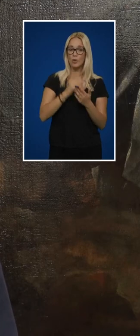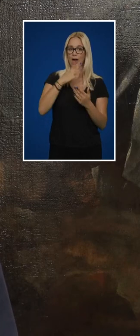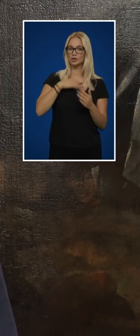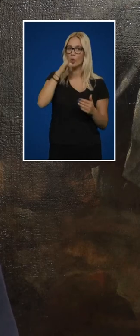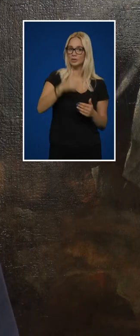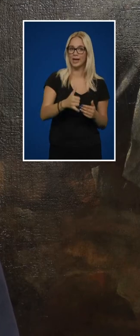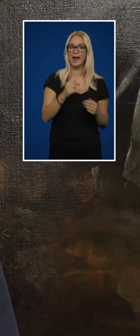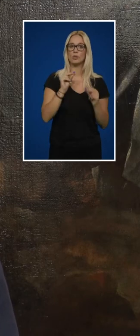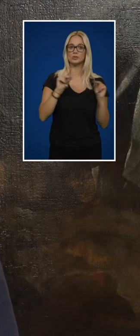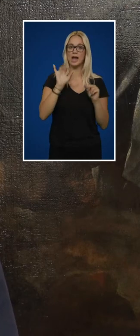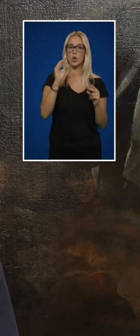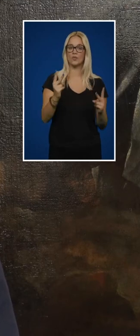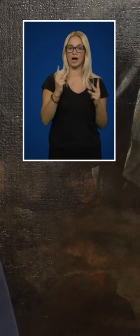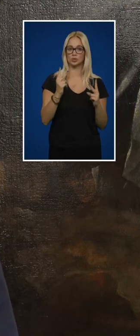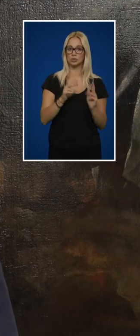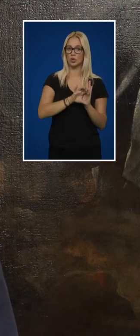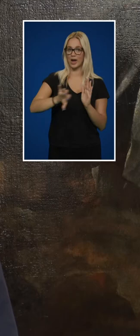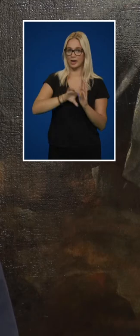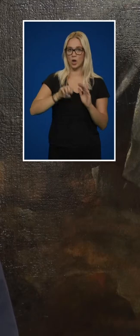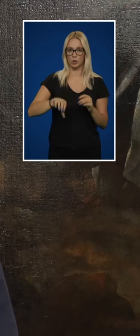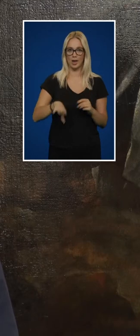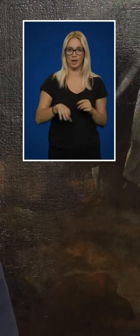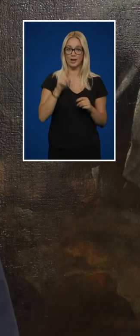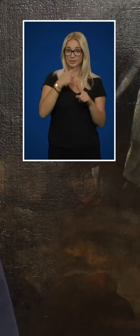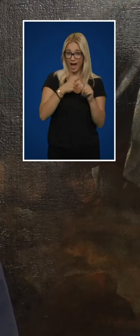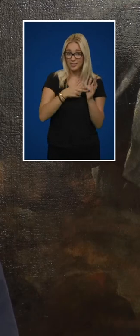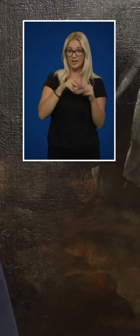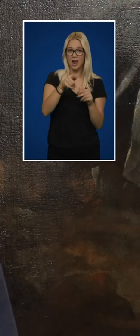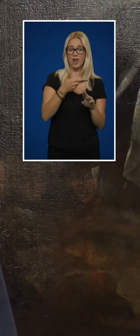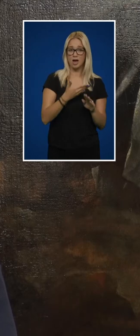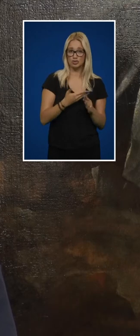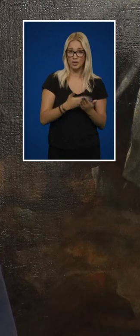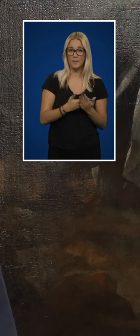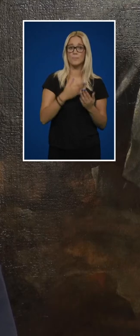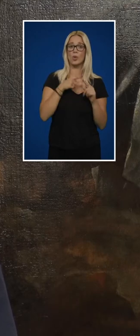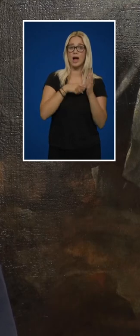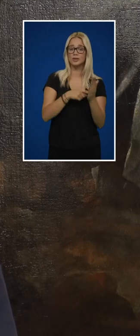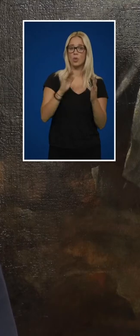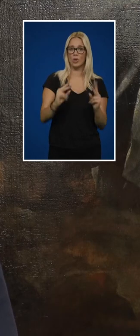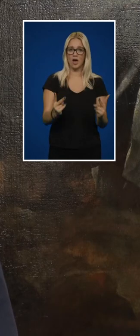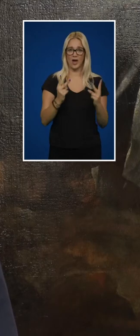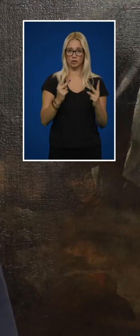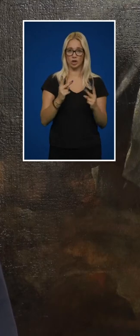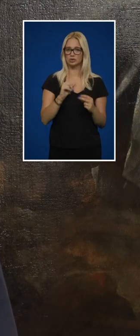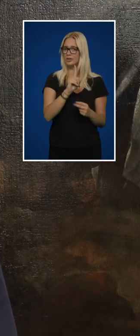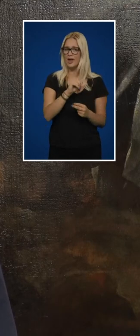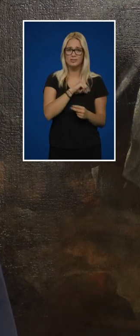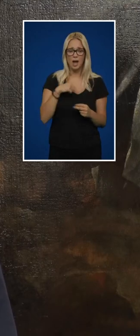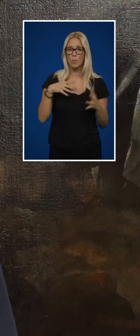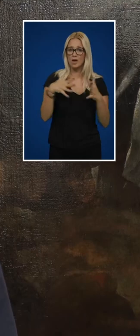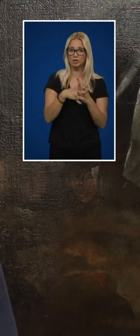ljeto podijelili kako bi zapravo i naše goste educirali o važnosti odvajanja otpada i zapravo na taj način